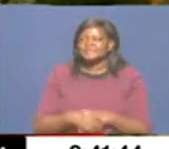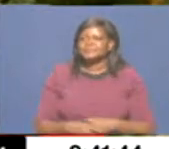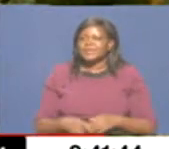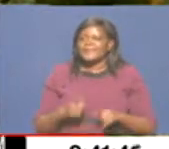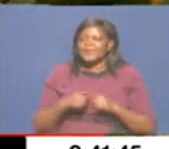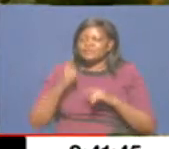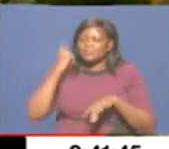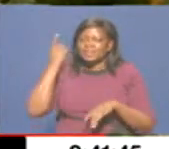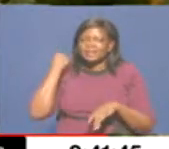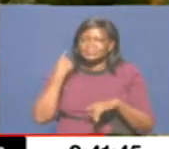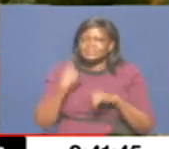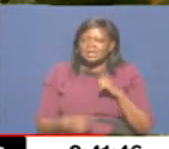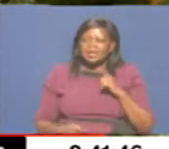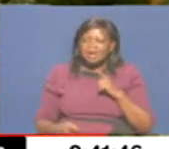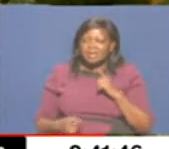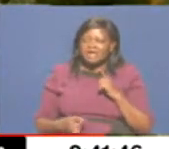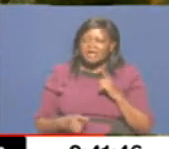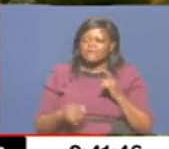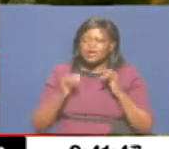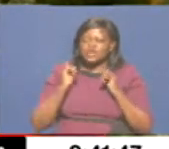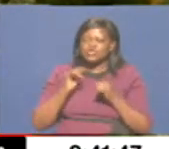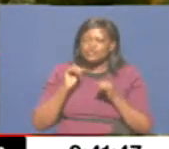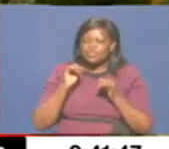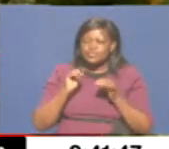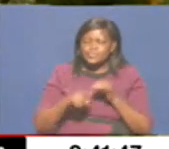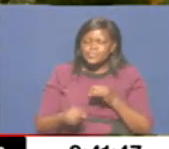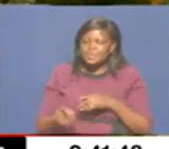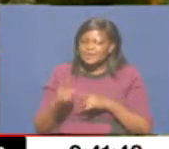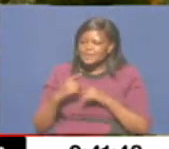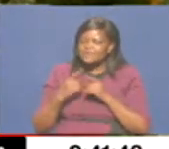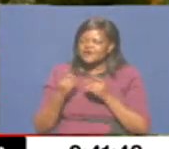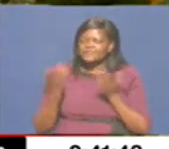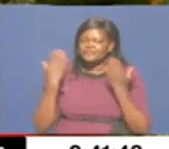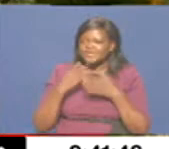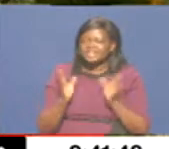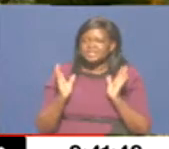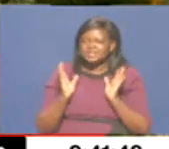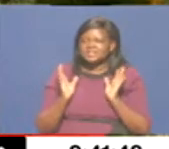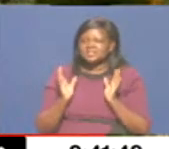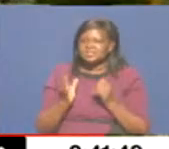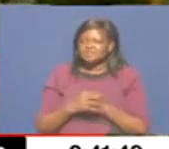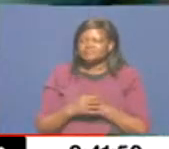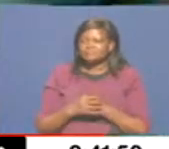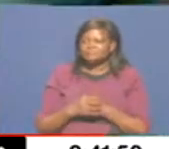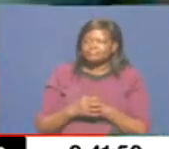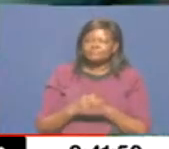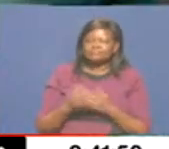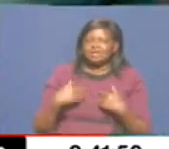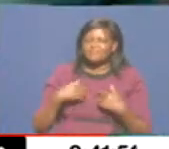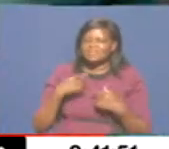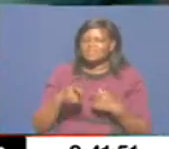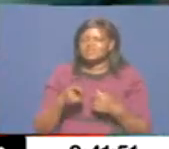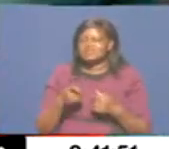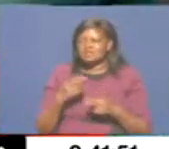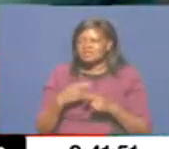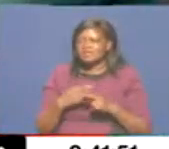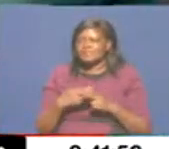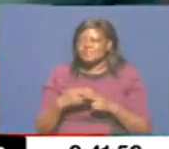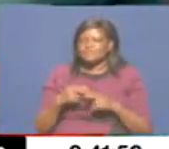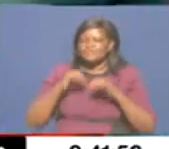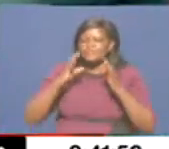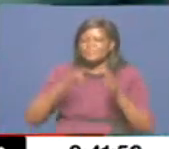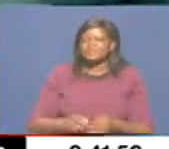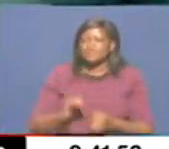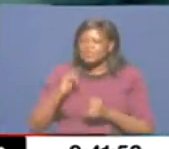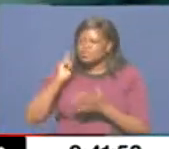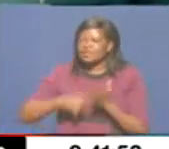mwaka jana, ndio hii experiment ikaanza ya kuleta BT cotton. Cotton farmers in the county say